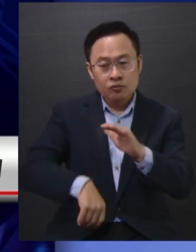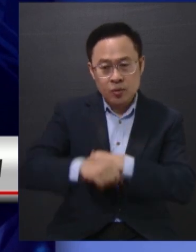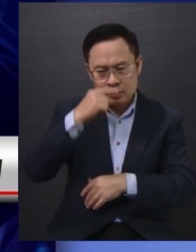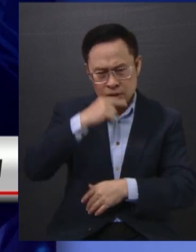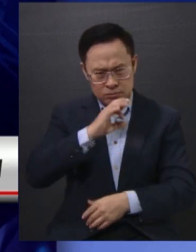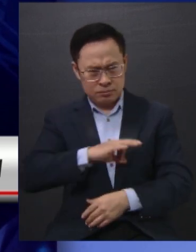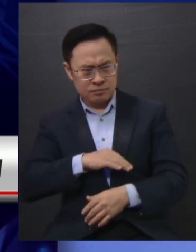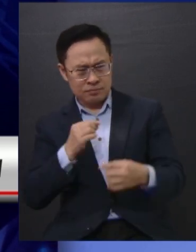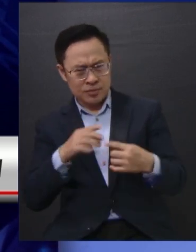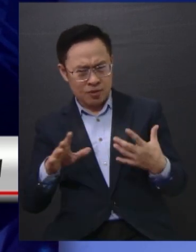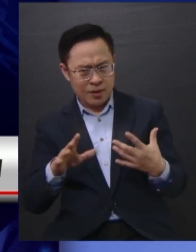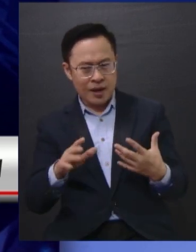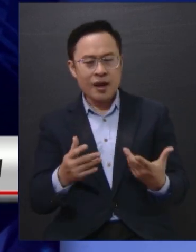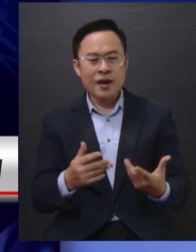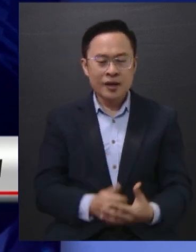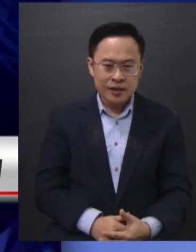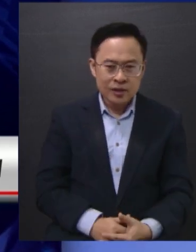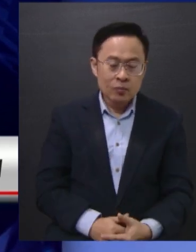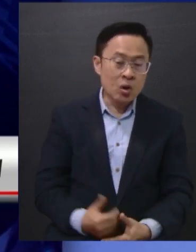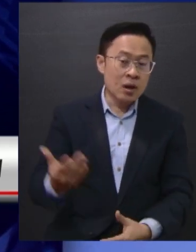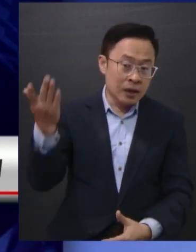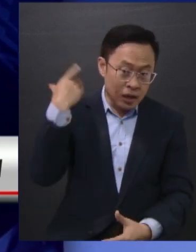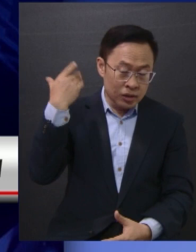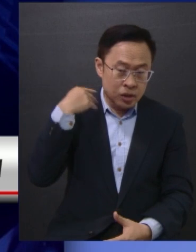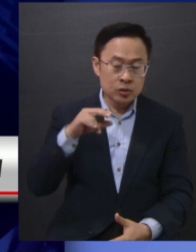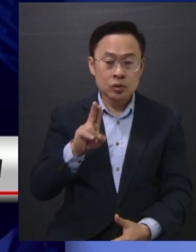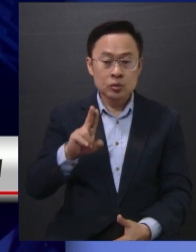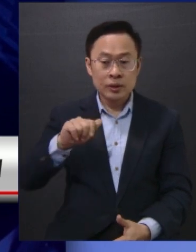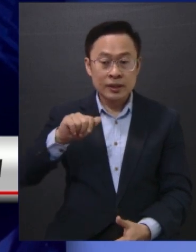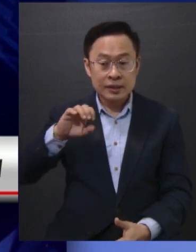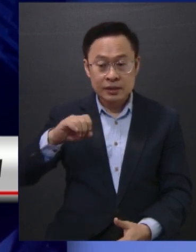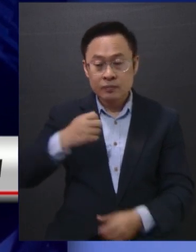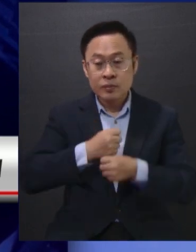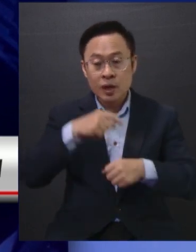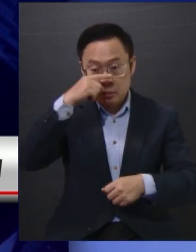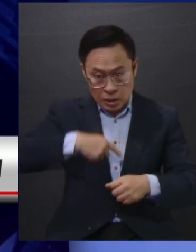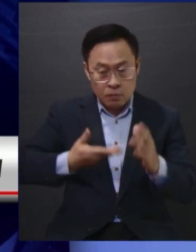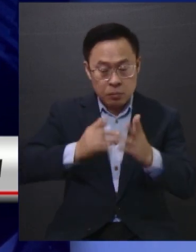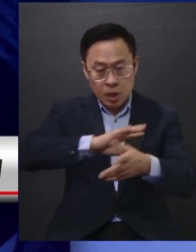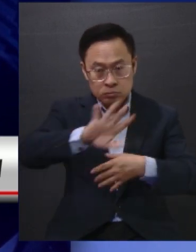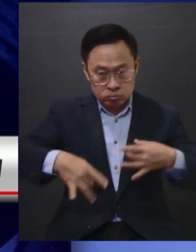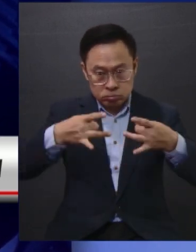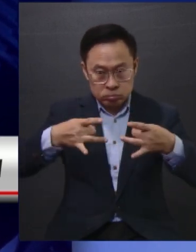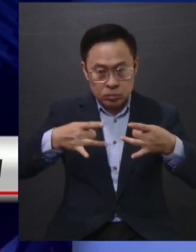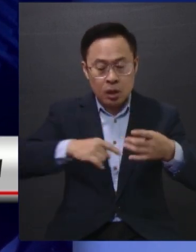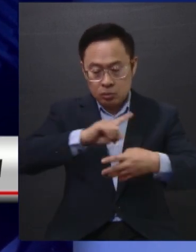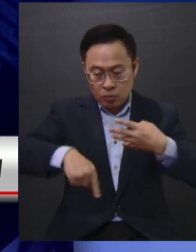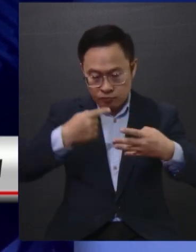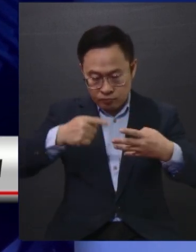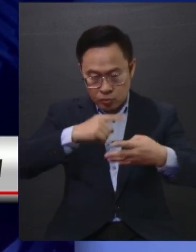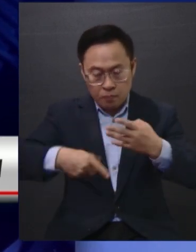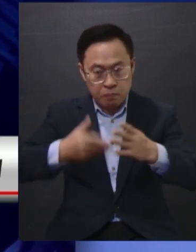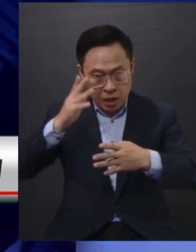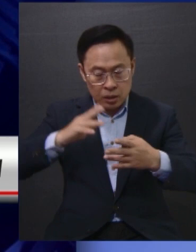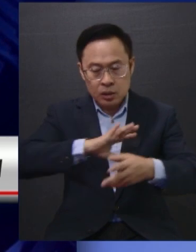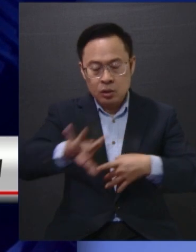หน่อย เพราะว่าถ้าย้อนไปห นที่แล้วที่ UAE นะวปอคุณผู้ชมครับไทยเราทะลุรอบแบ่งกลุ่มนะ ค ือ